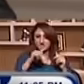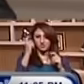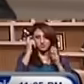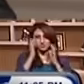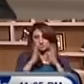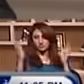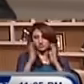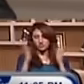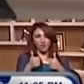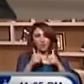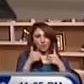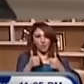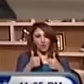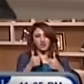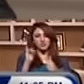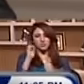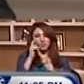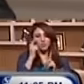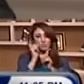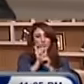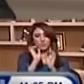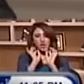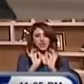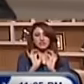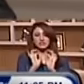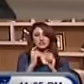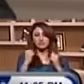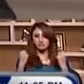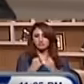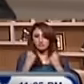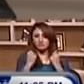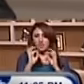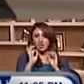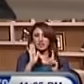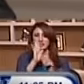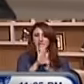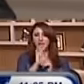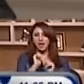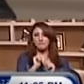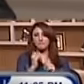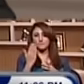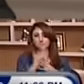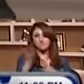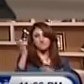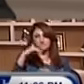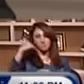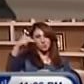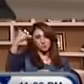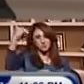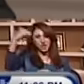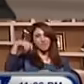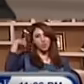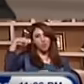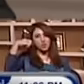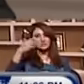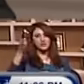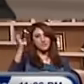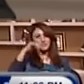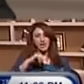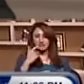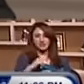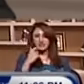بس إحنا نهتم بيهم وندور عليهم ونشجعهم وندعمهم، عشان واحد منهم هيكون وزير تعليم